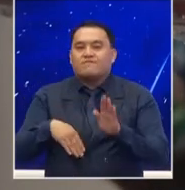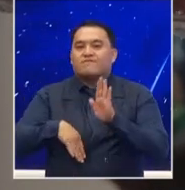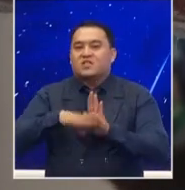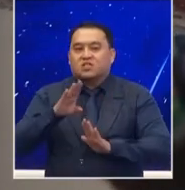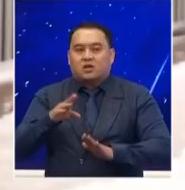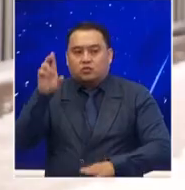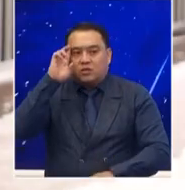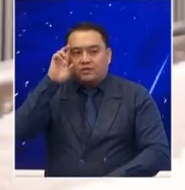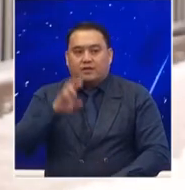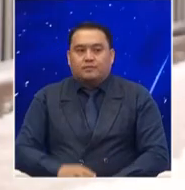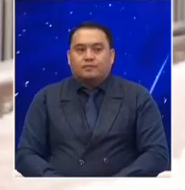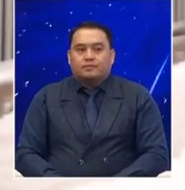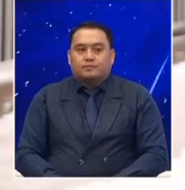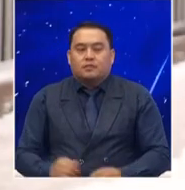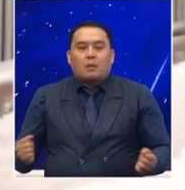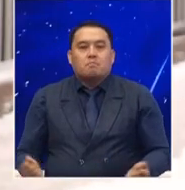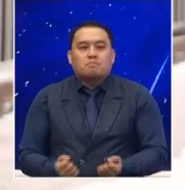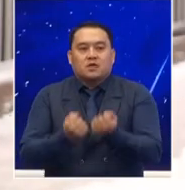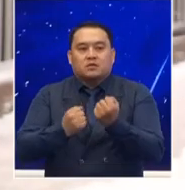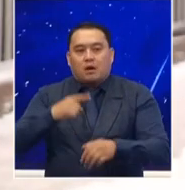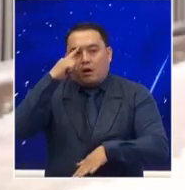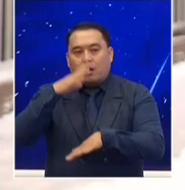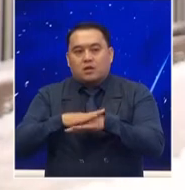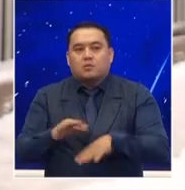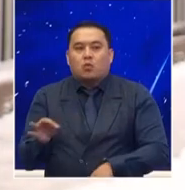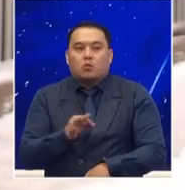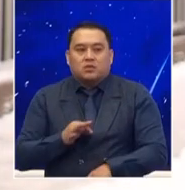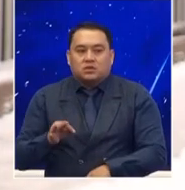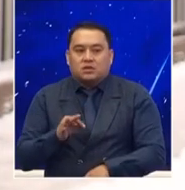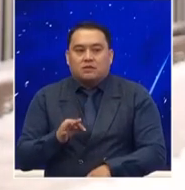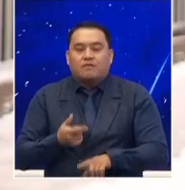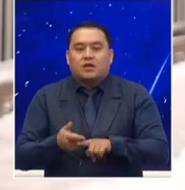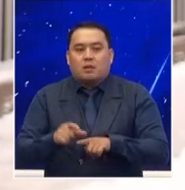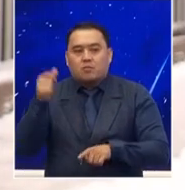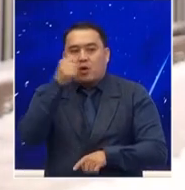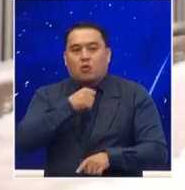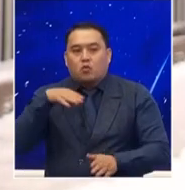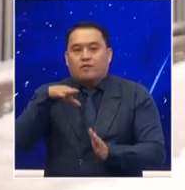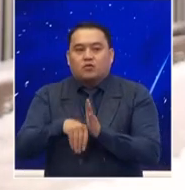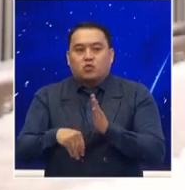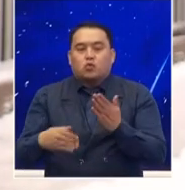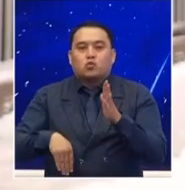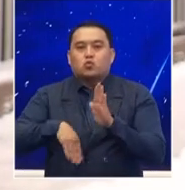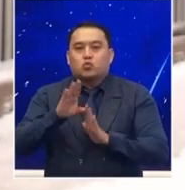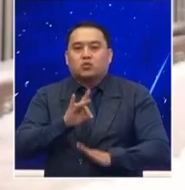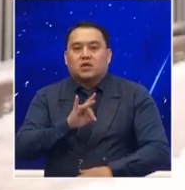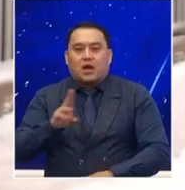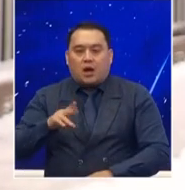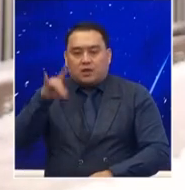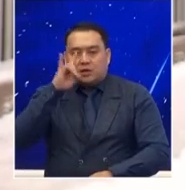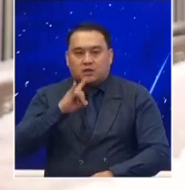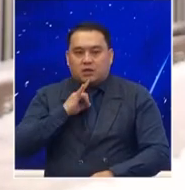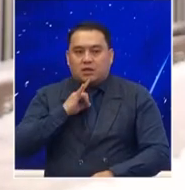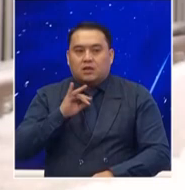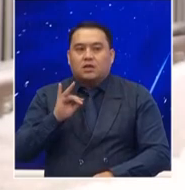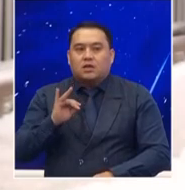в стране. При поддержке акимата Алматинской области в этом году вошел в лучшую десятку Республики Казахстан.